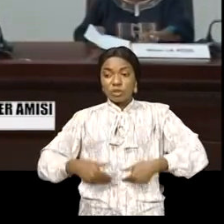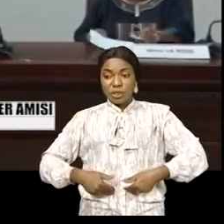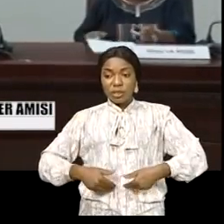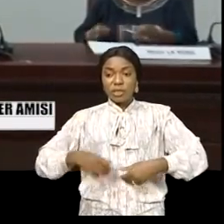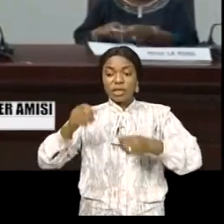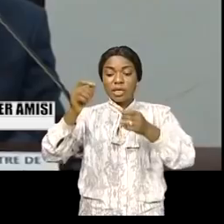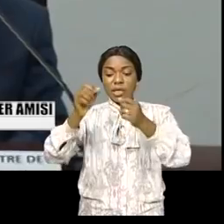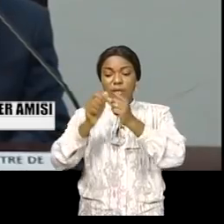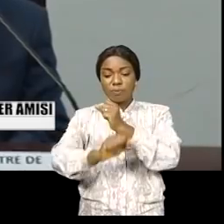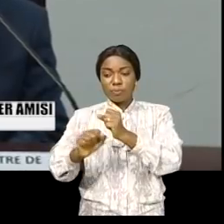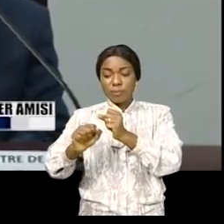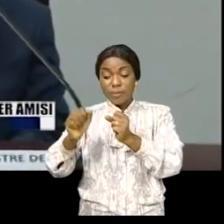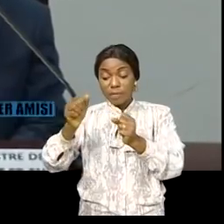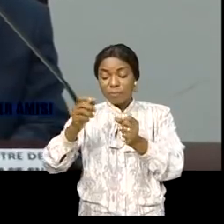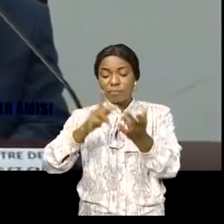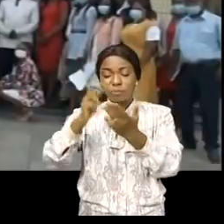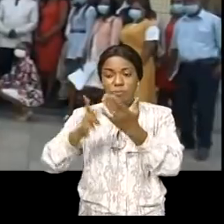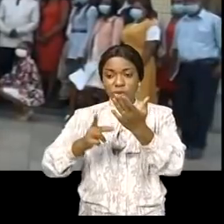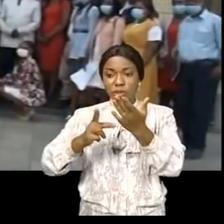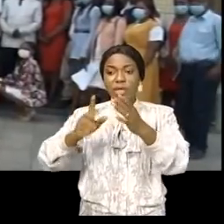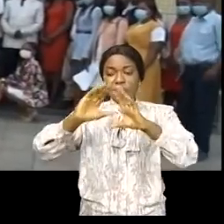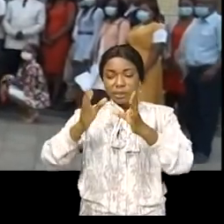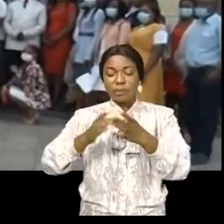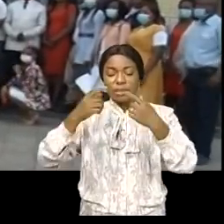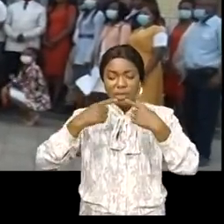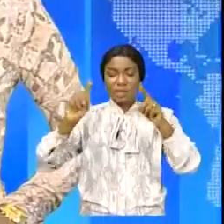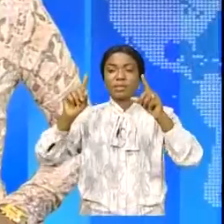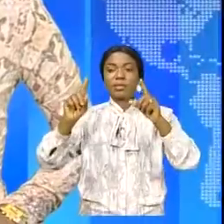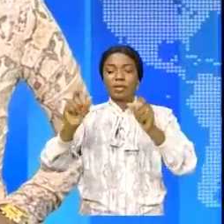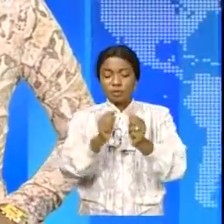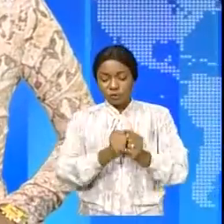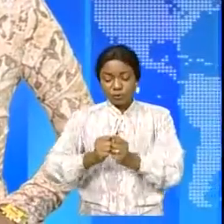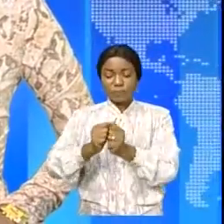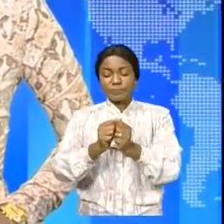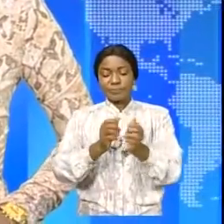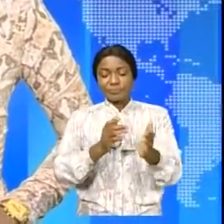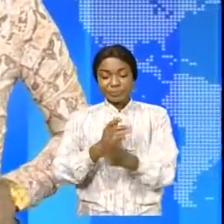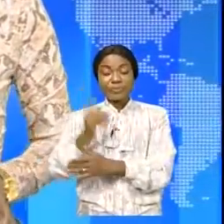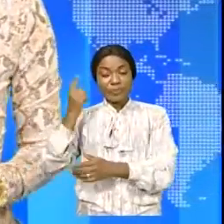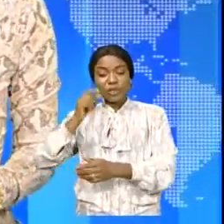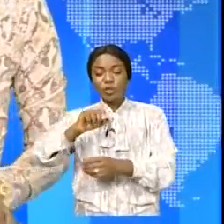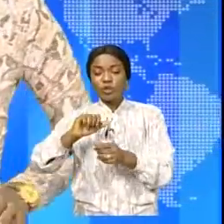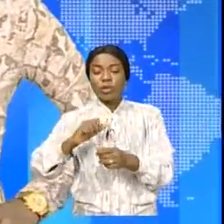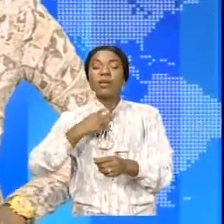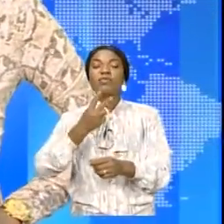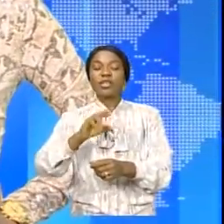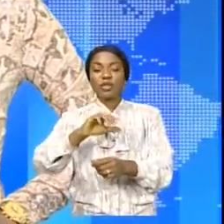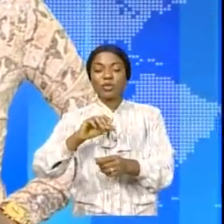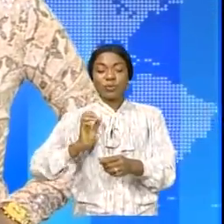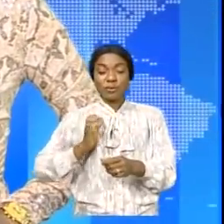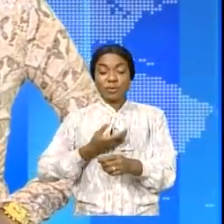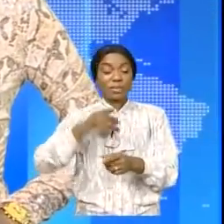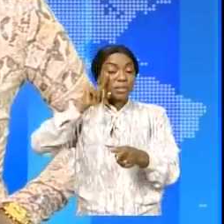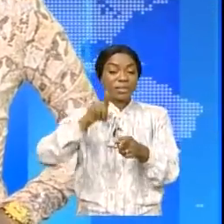projet Tufaulu Pamoja, entendez et réussissons ensemble. Vous avez connu là la voix de